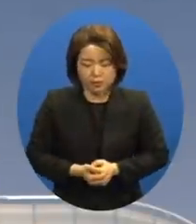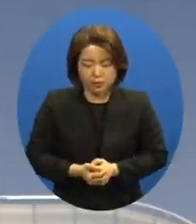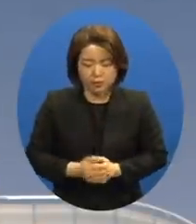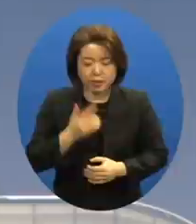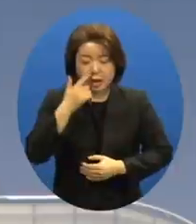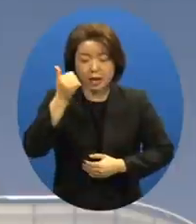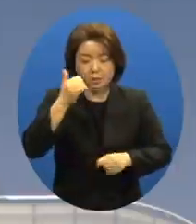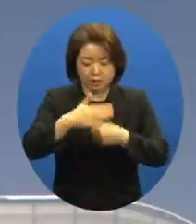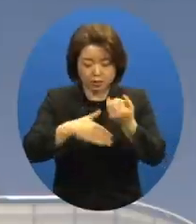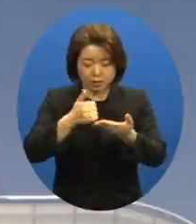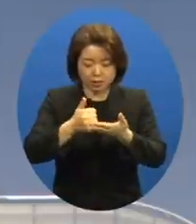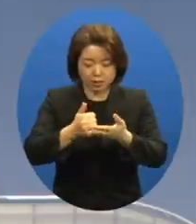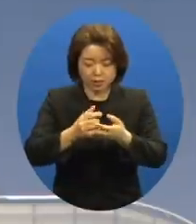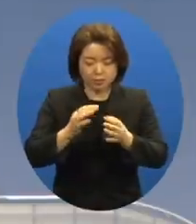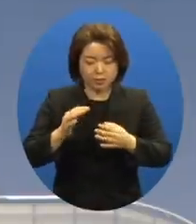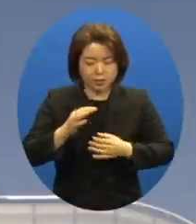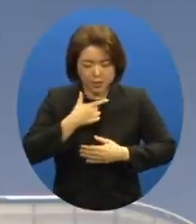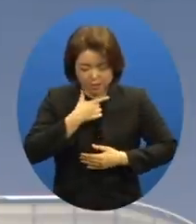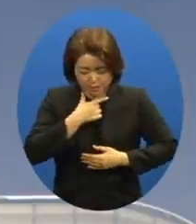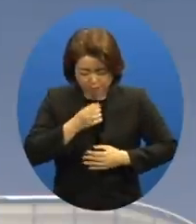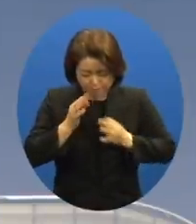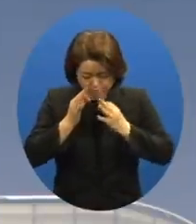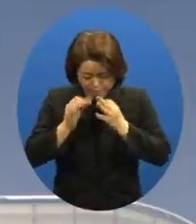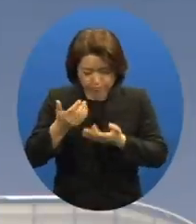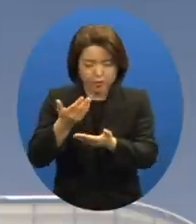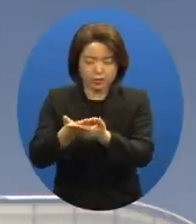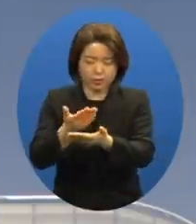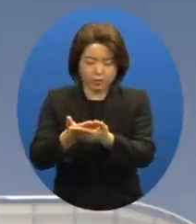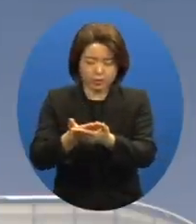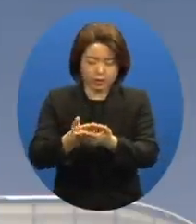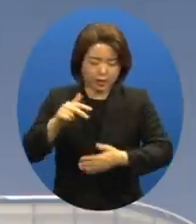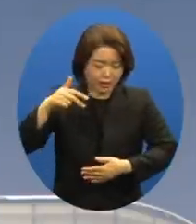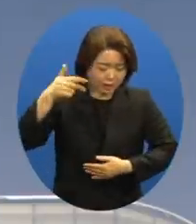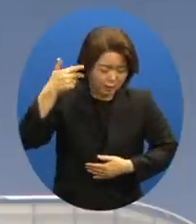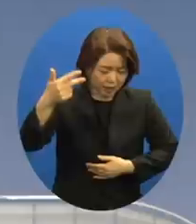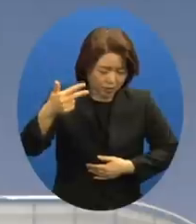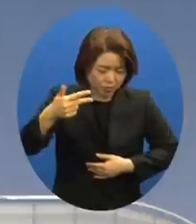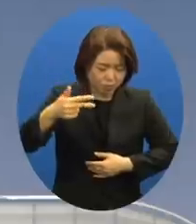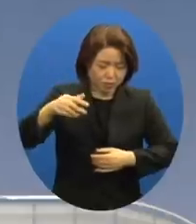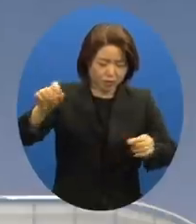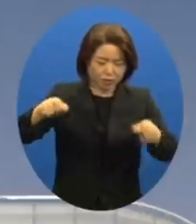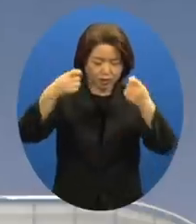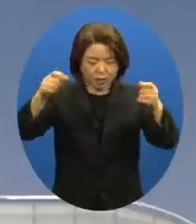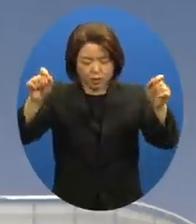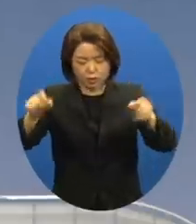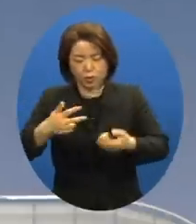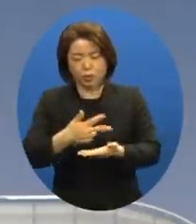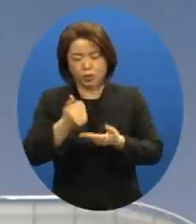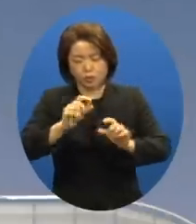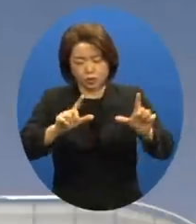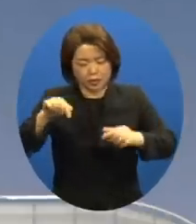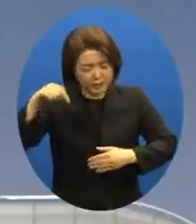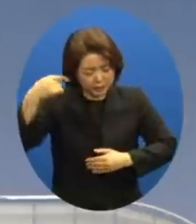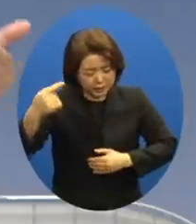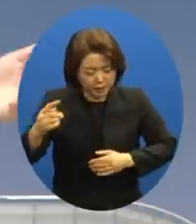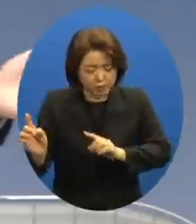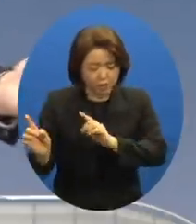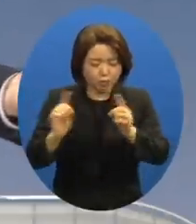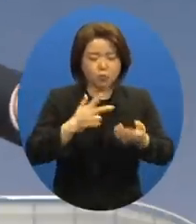아버지 하나님 간구합니다 이제 다음주 이름은 종료 주인님 이 그리고 부활 주일입니다